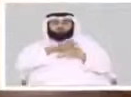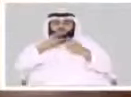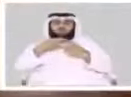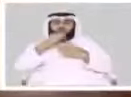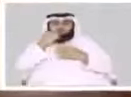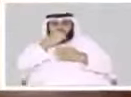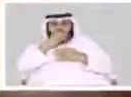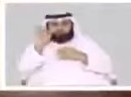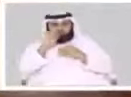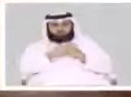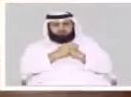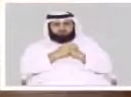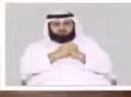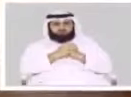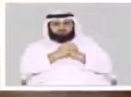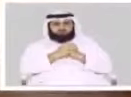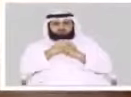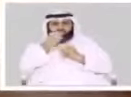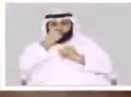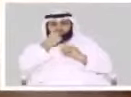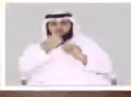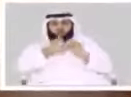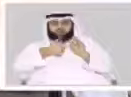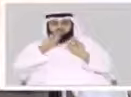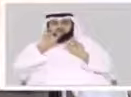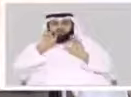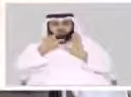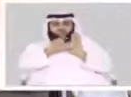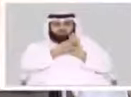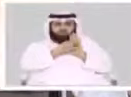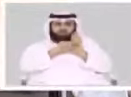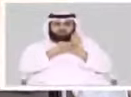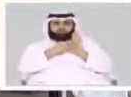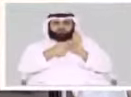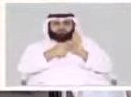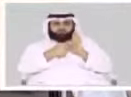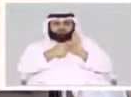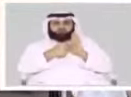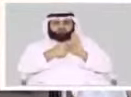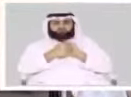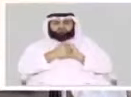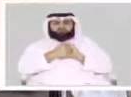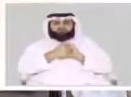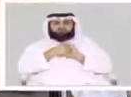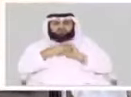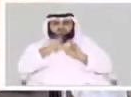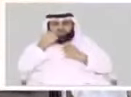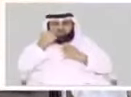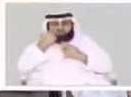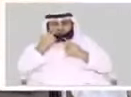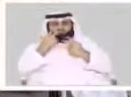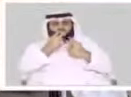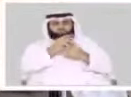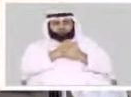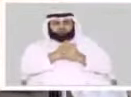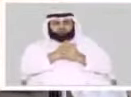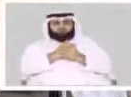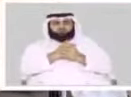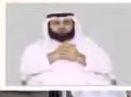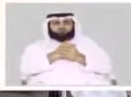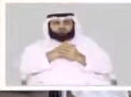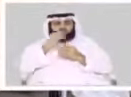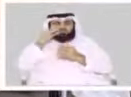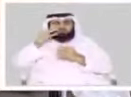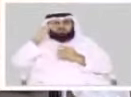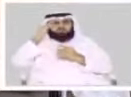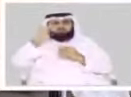الناس جميعا. ما في أعظم من هذه الآية شيخنا في قضية حرمة الدماء، وخاصة في هذا العصر الذي هناك تأولات